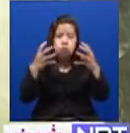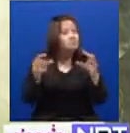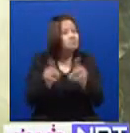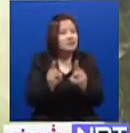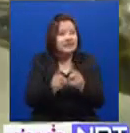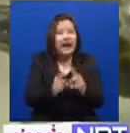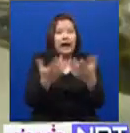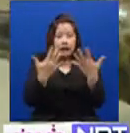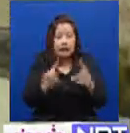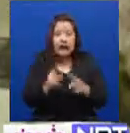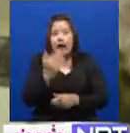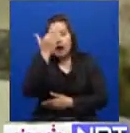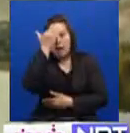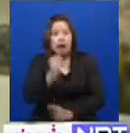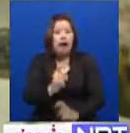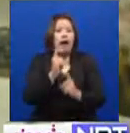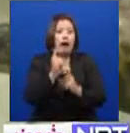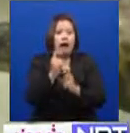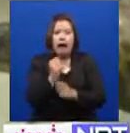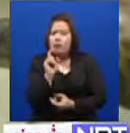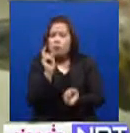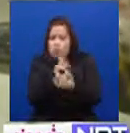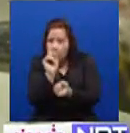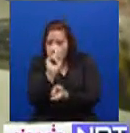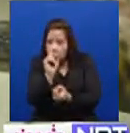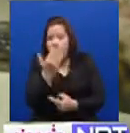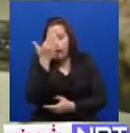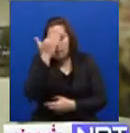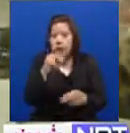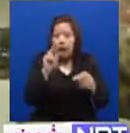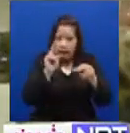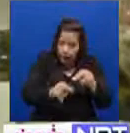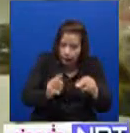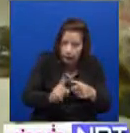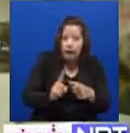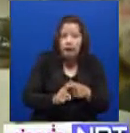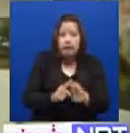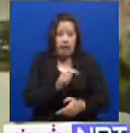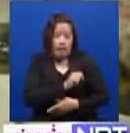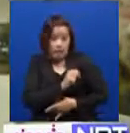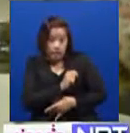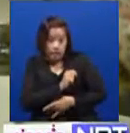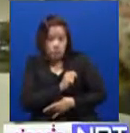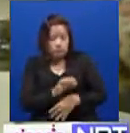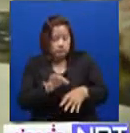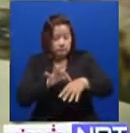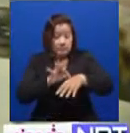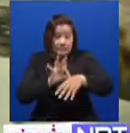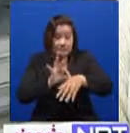นพิษของปลาปลากระเพราพบมากที่สุดในส่วนของไข่ตับลำไส้และหนัง